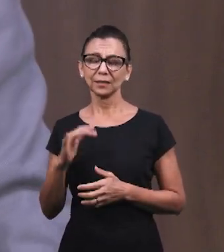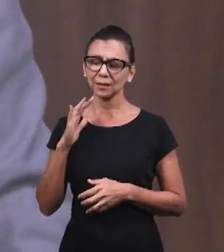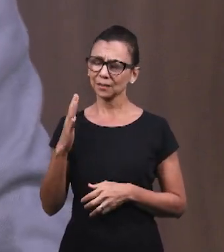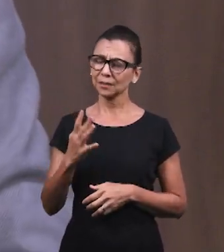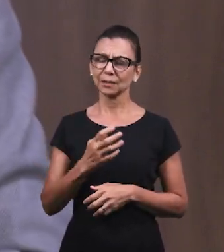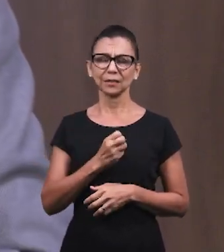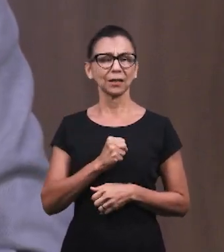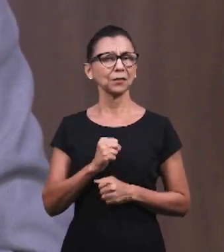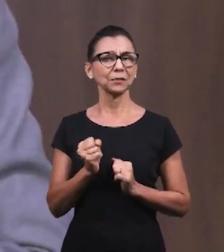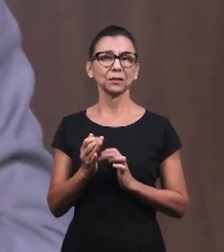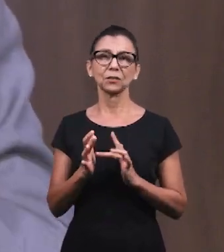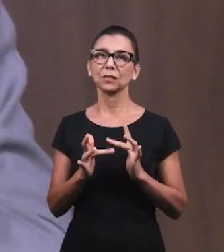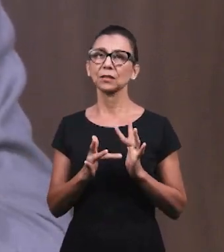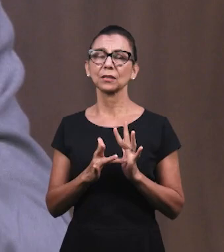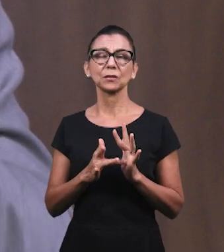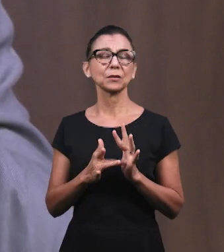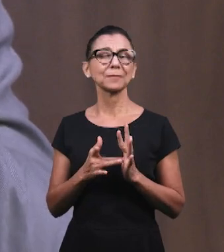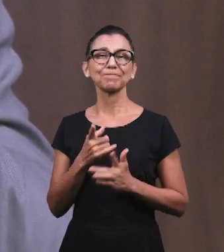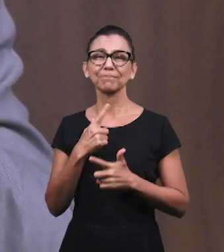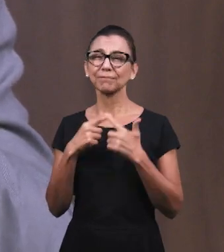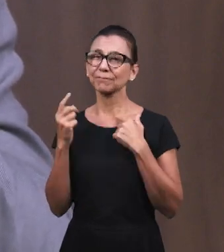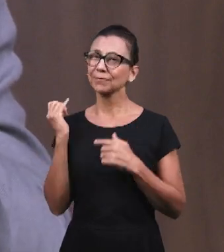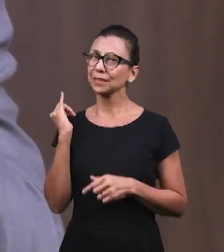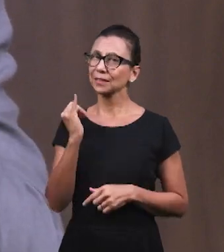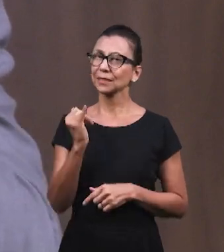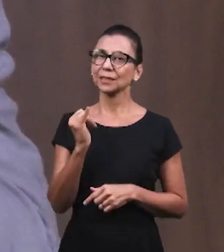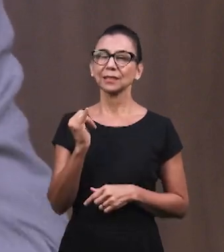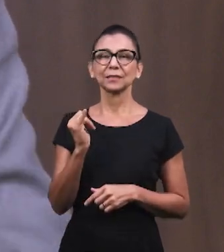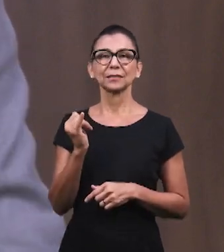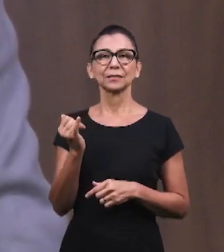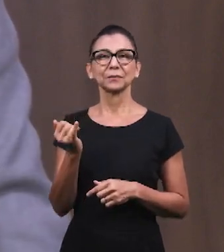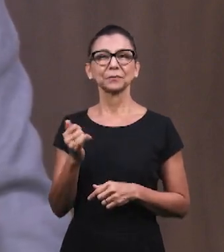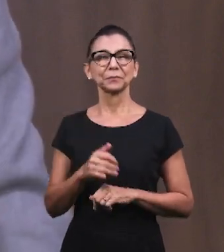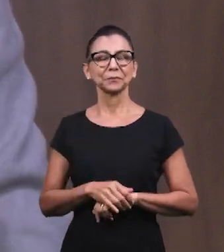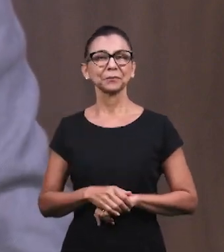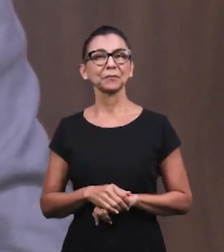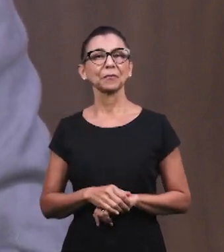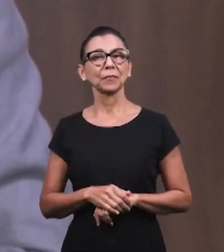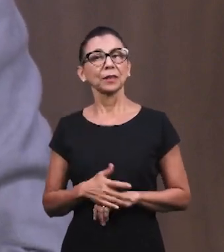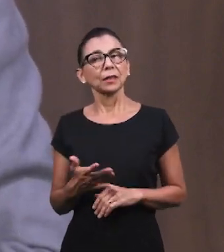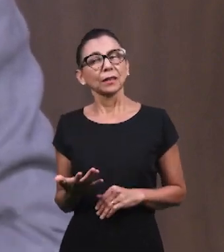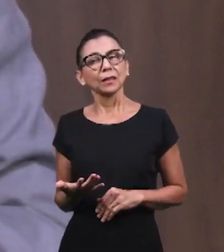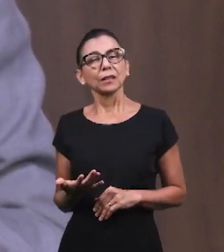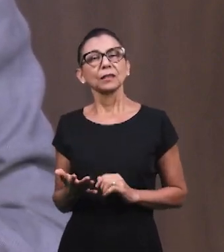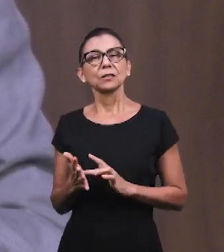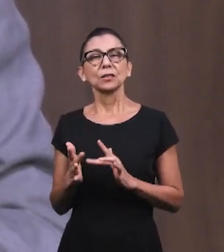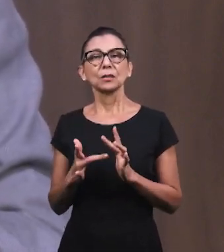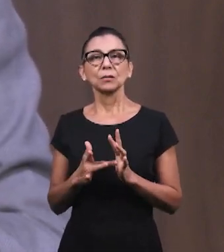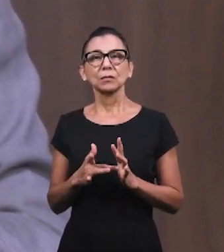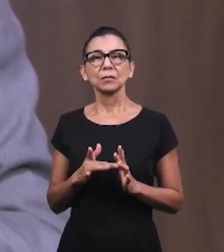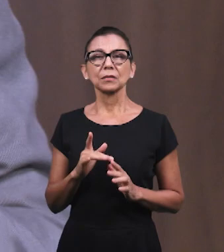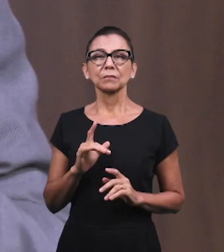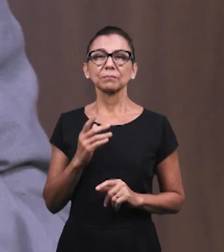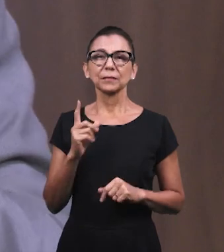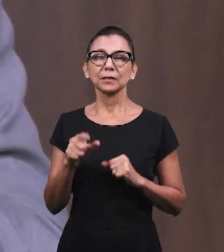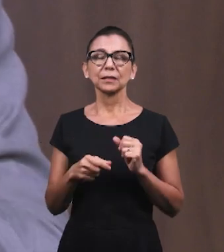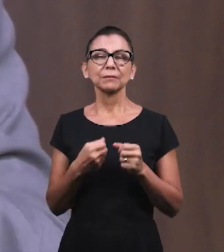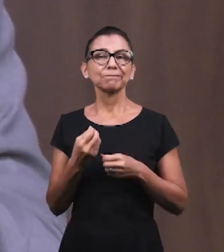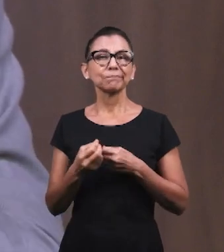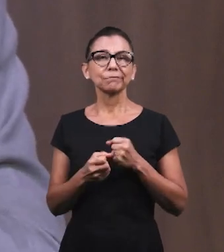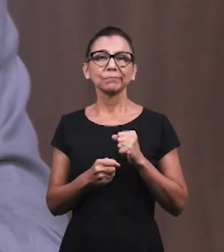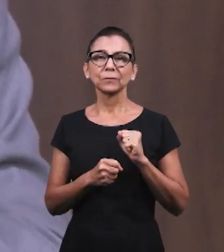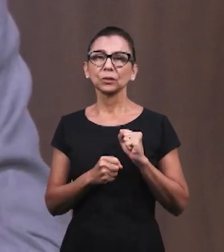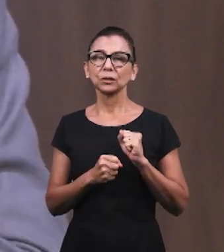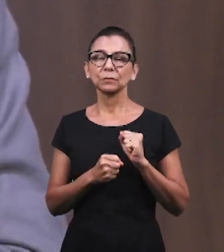opère le salut. Ce Jésus qui veut vous parler ce matin. Ce Jésus qui veut vous diriger